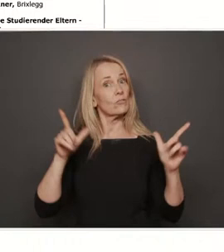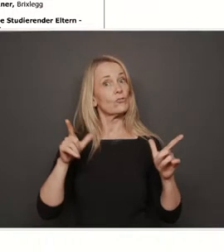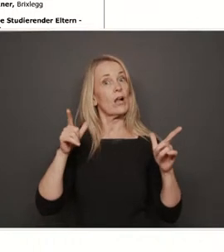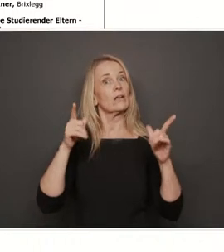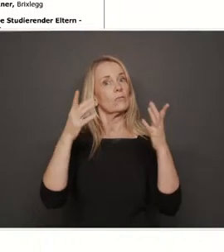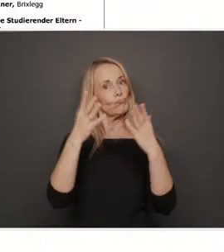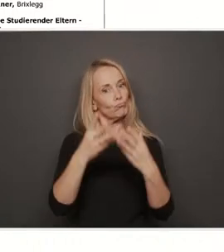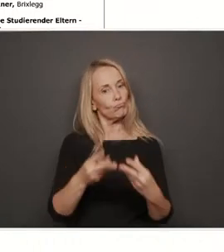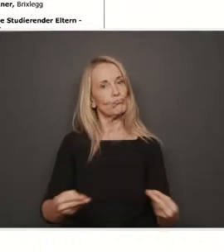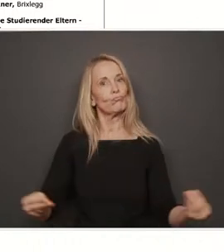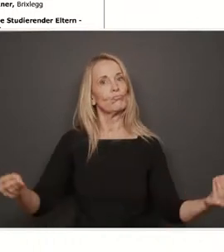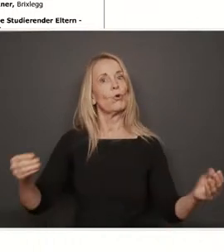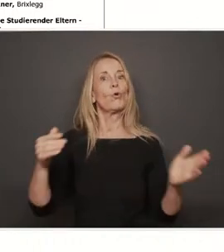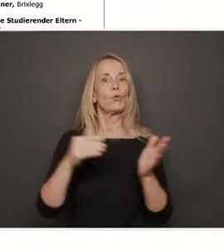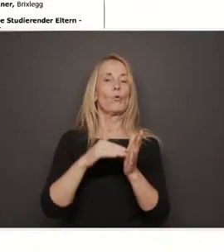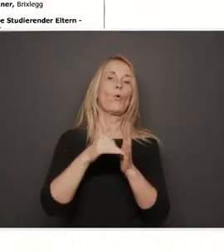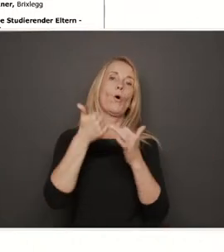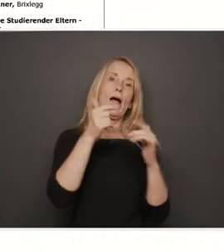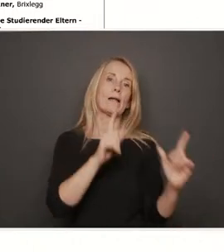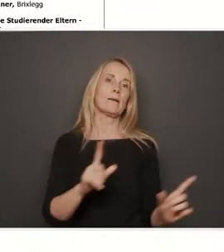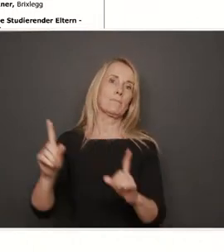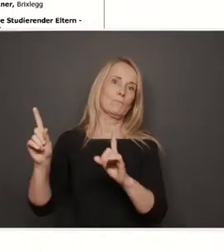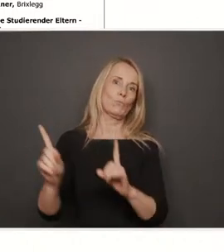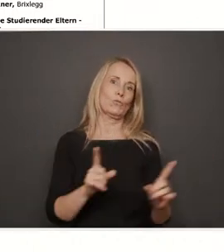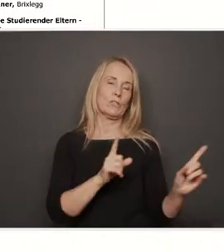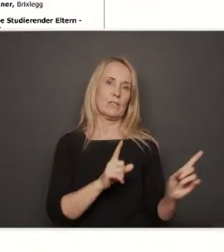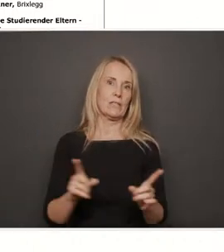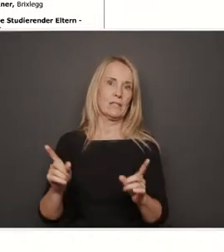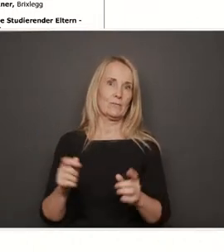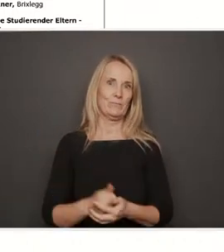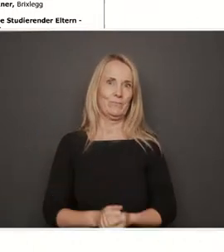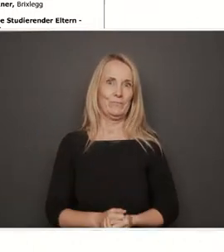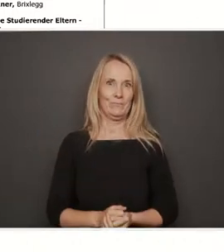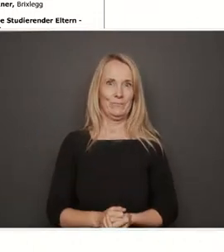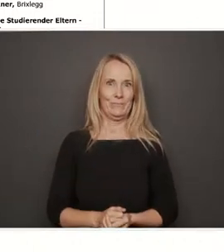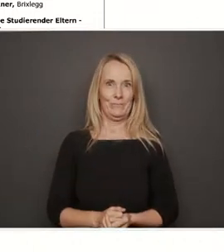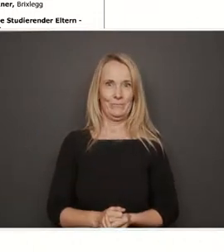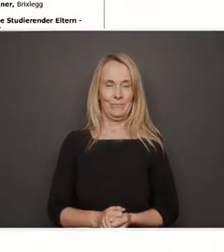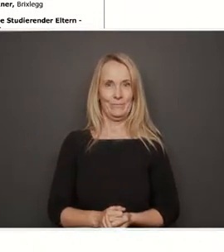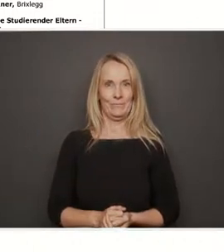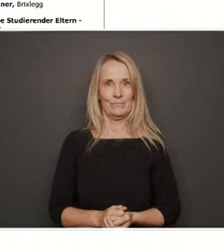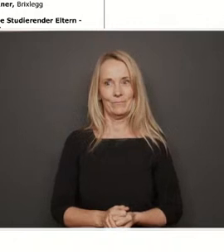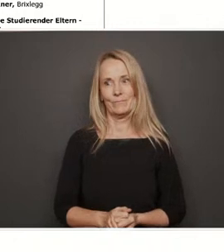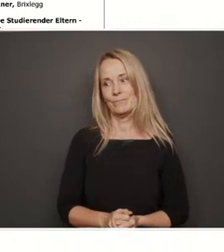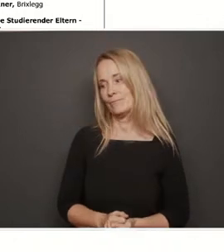ausklingen mit einem weiteren Musikstück von und mit Otto Lechner.